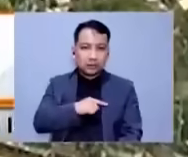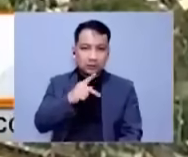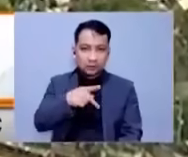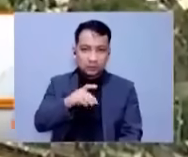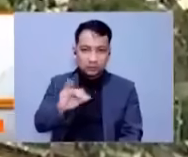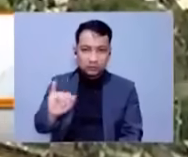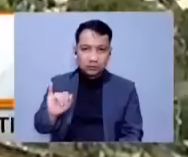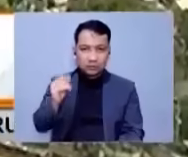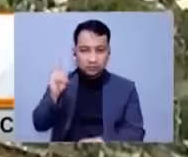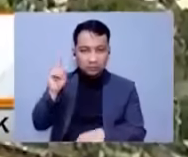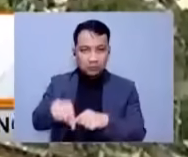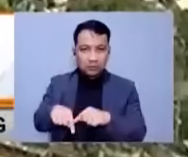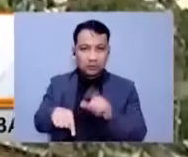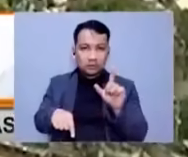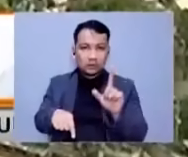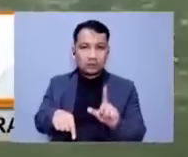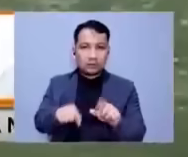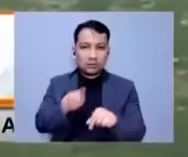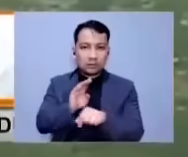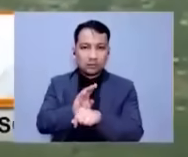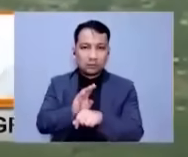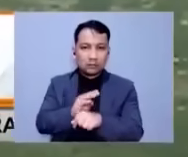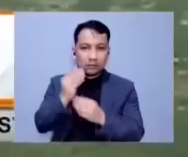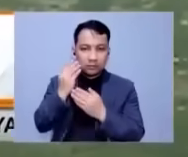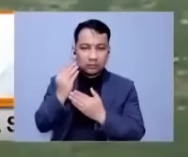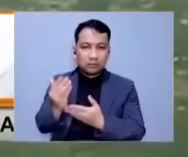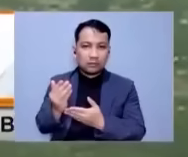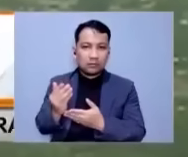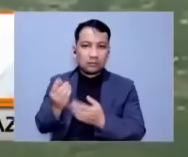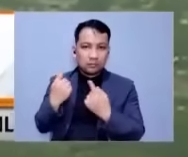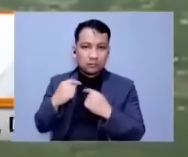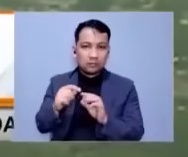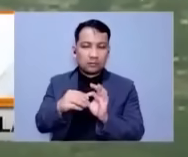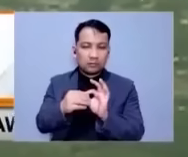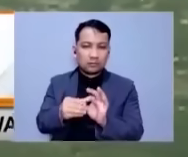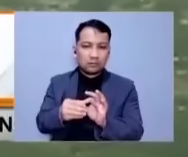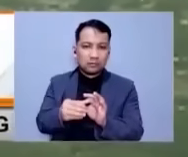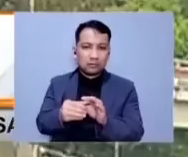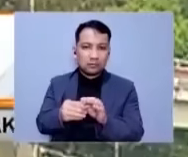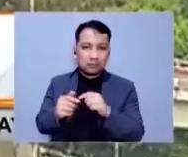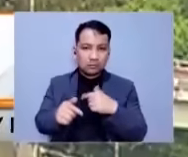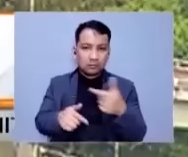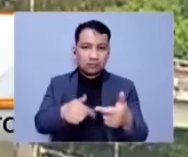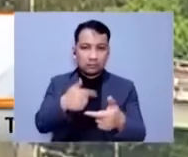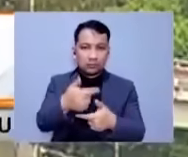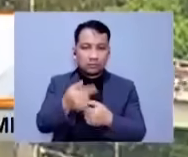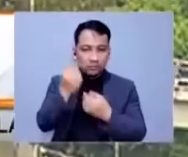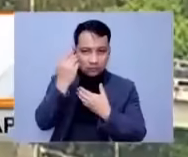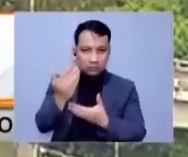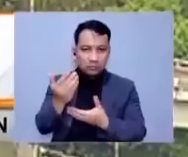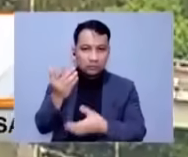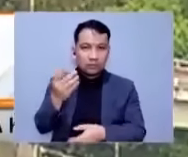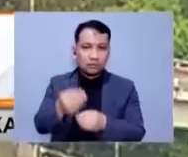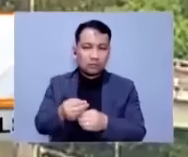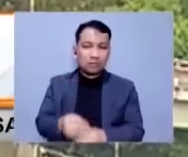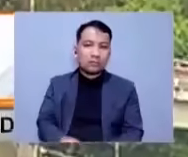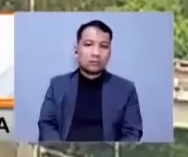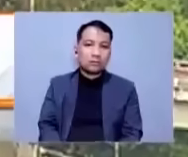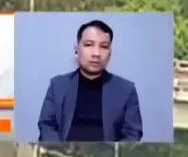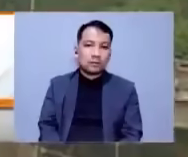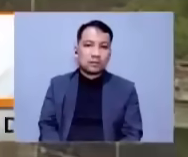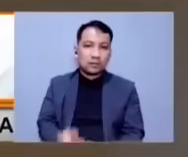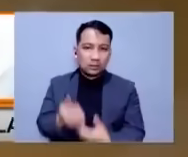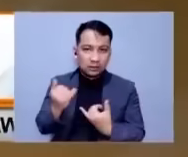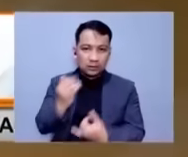pa naman lugi ang mga negosyo sa bansa. Pipilitin din daw nilang huwag ipasa sa mga consumer ang dagdag gastusin nila sa operasyon ngayong